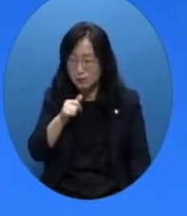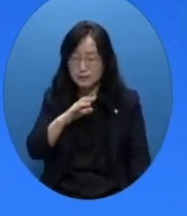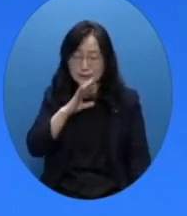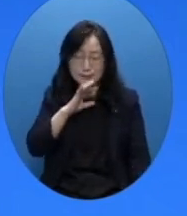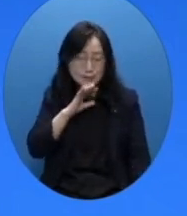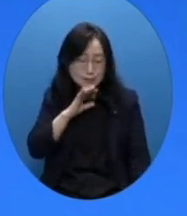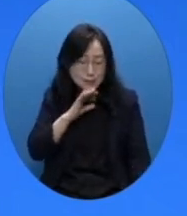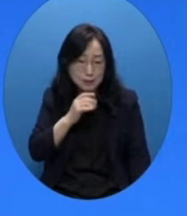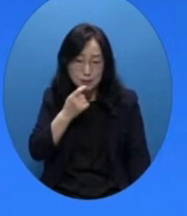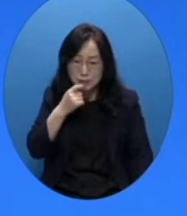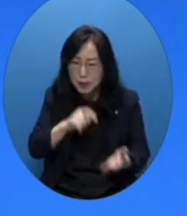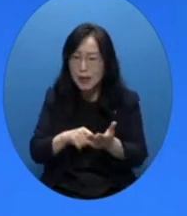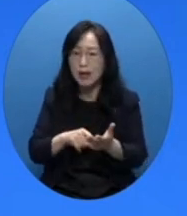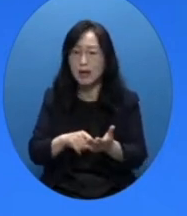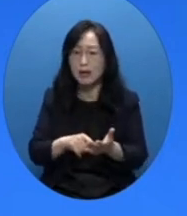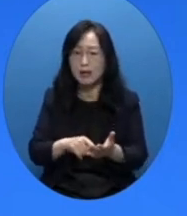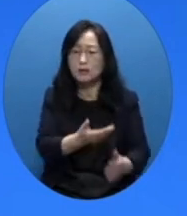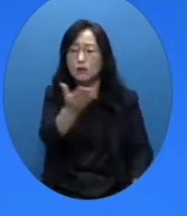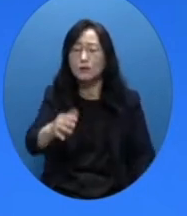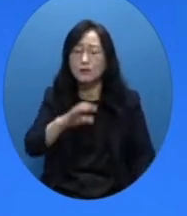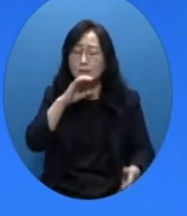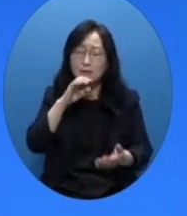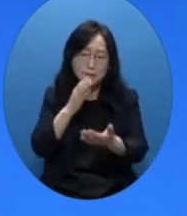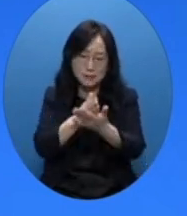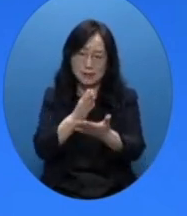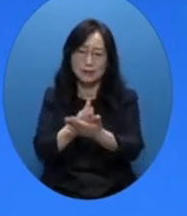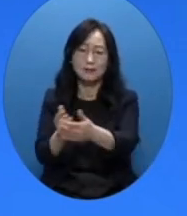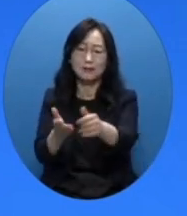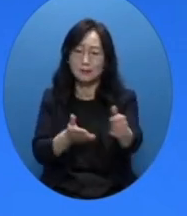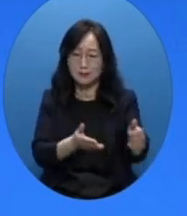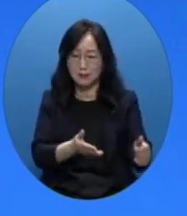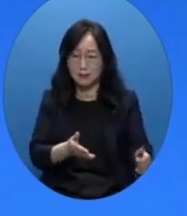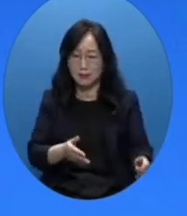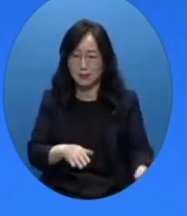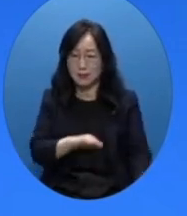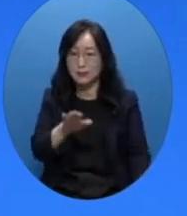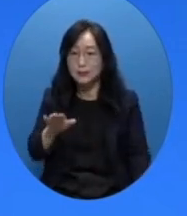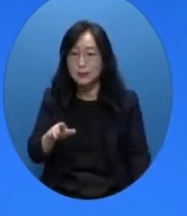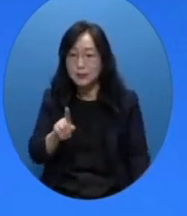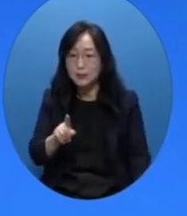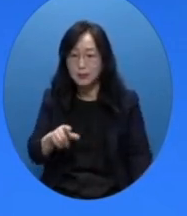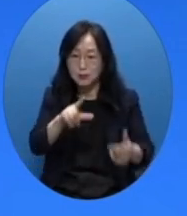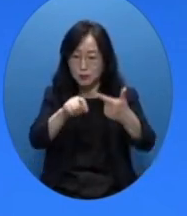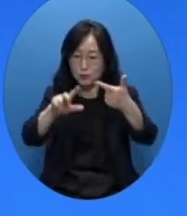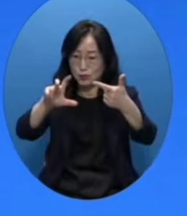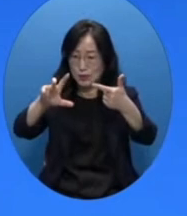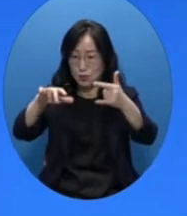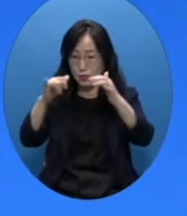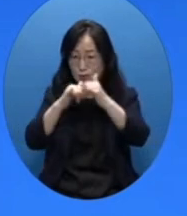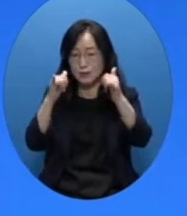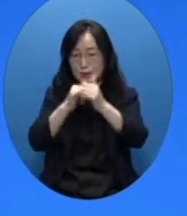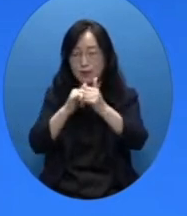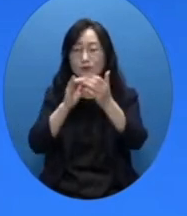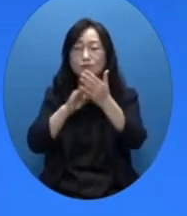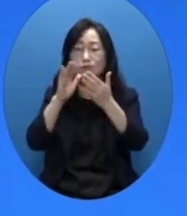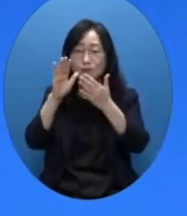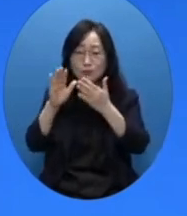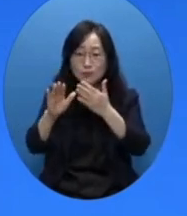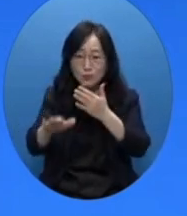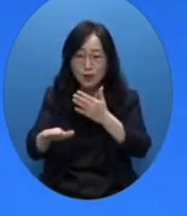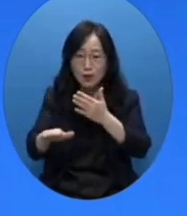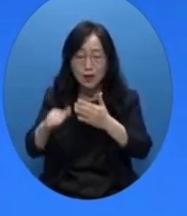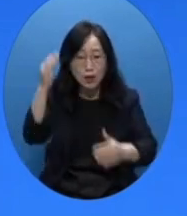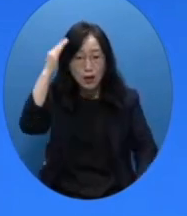합니다. 불평을 하면 안 됩니다. 우리가 6.25 직후에 우리나라